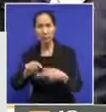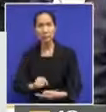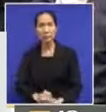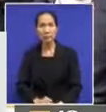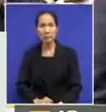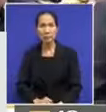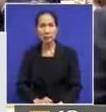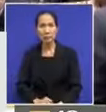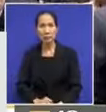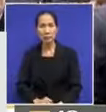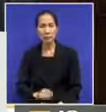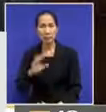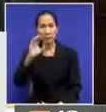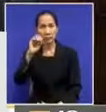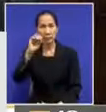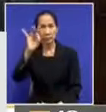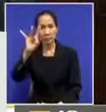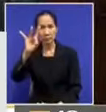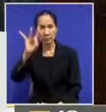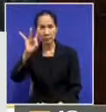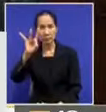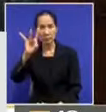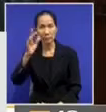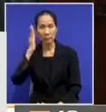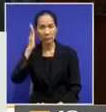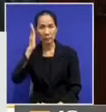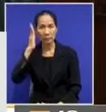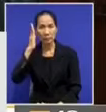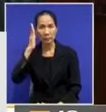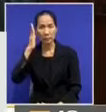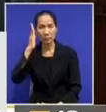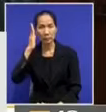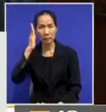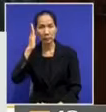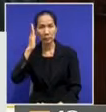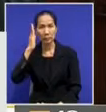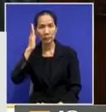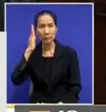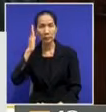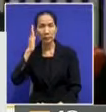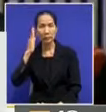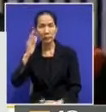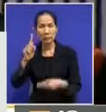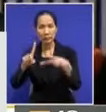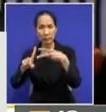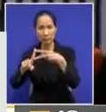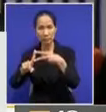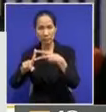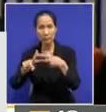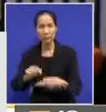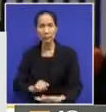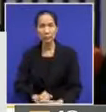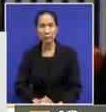จครับ 58นายคาลมพลพองกลาง นายธนาธรจึง